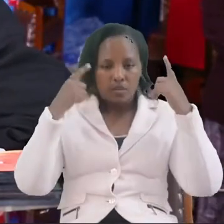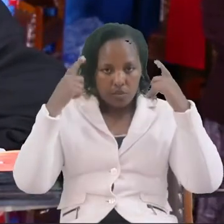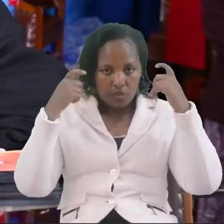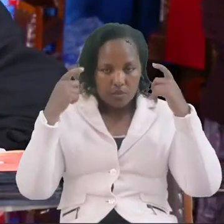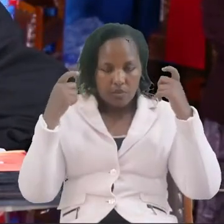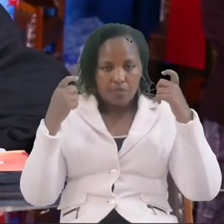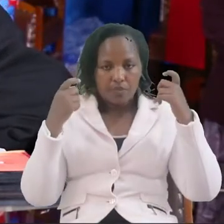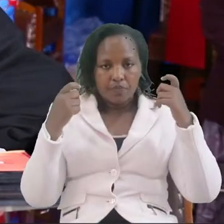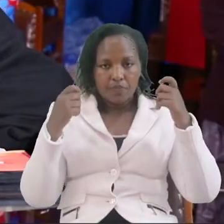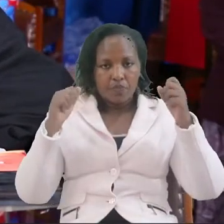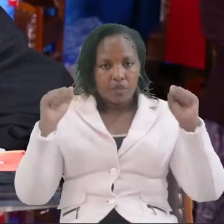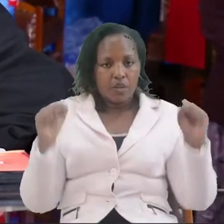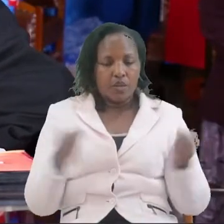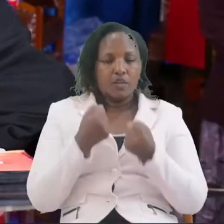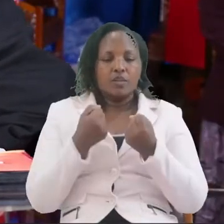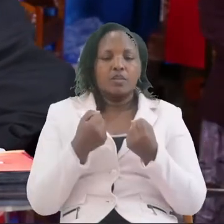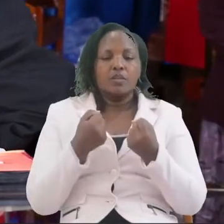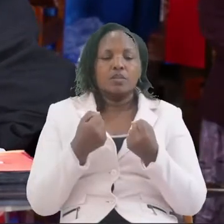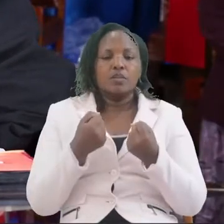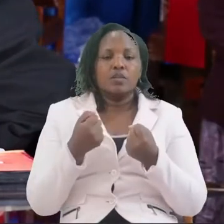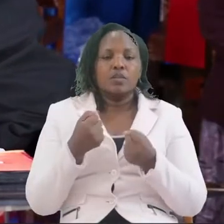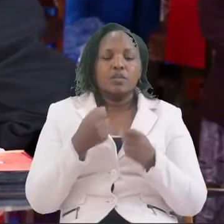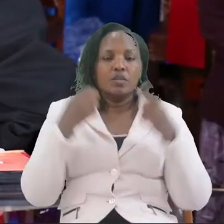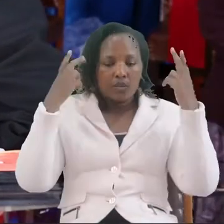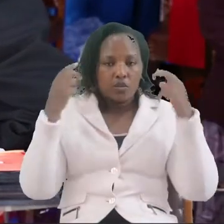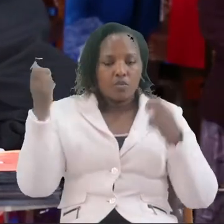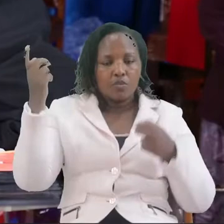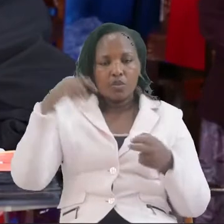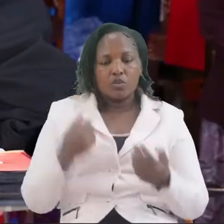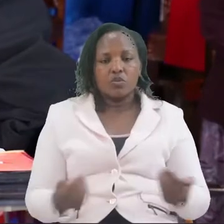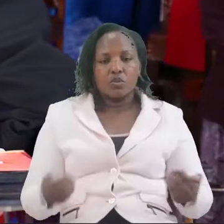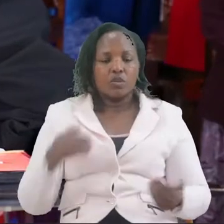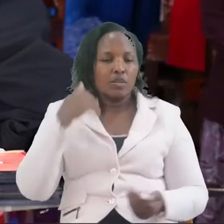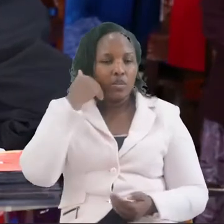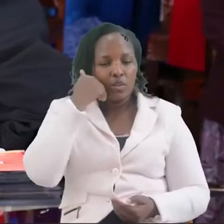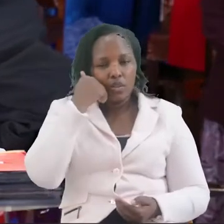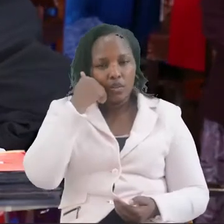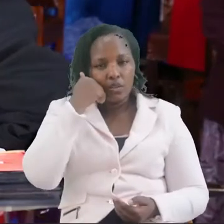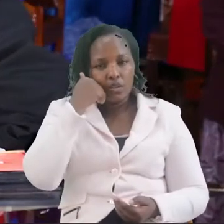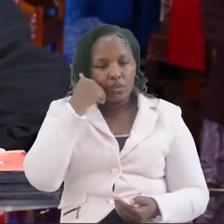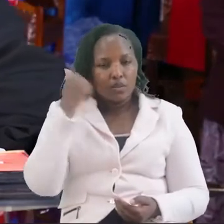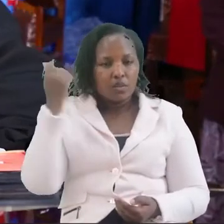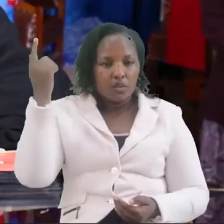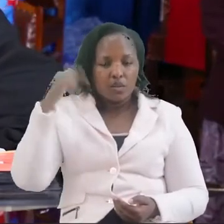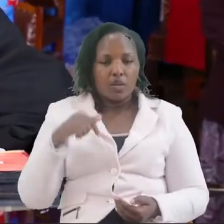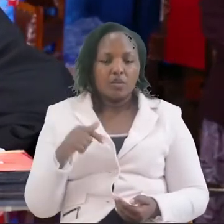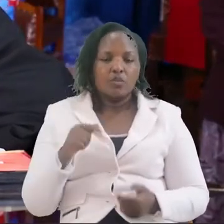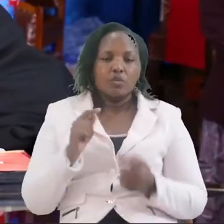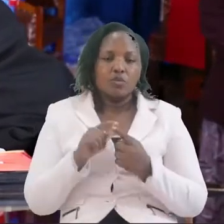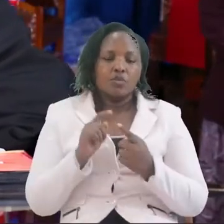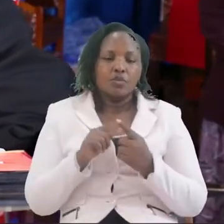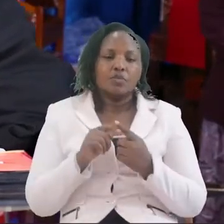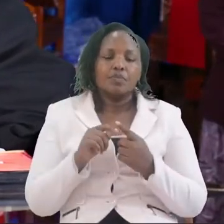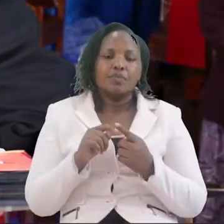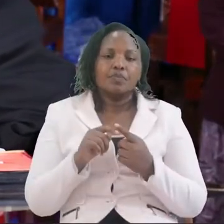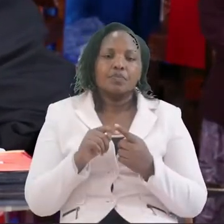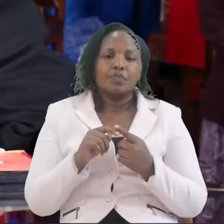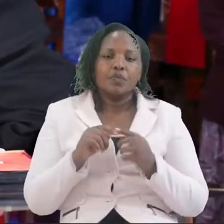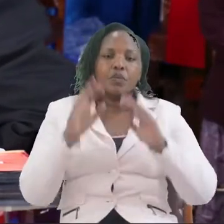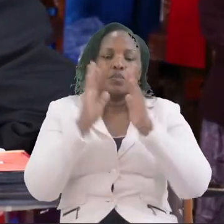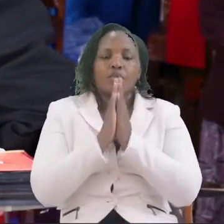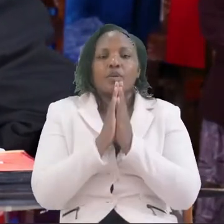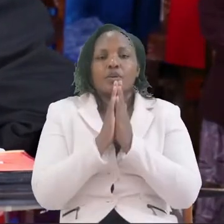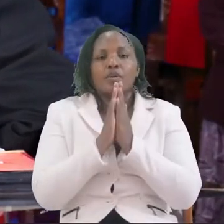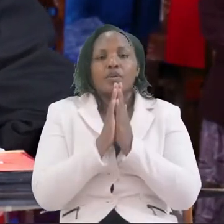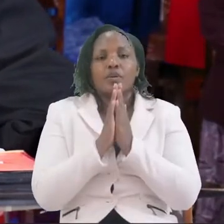shetani, ajali ambazo shetani huletea watoto, magonjwa ambaye inawathuru mili yao. Tunaomba